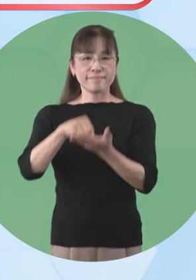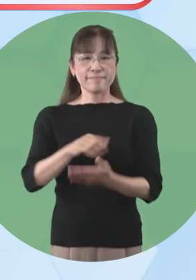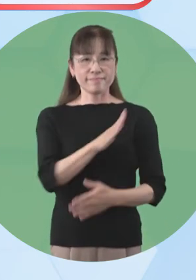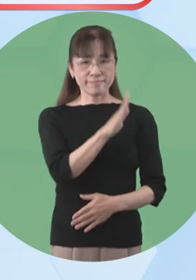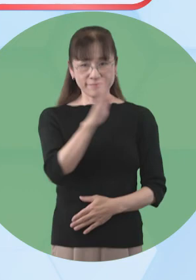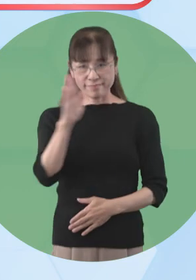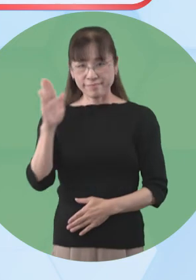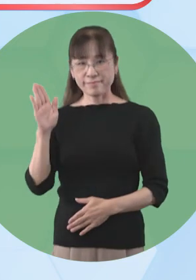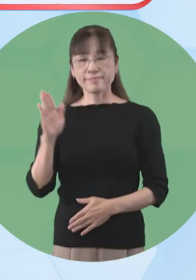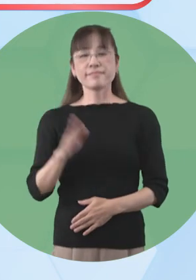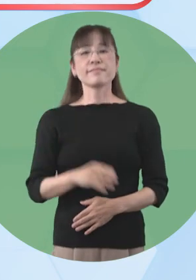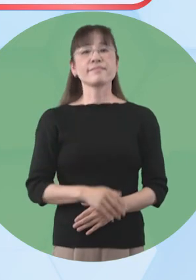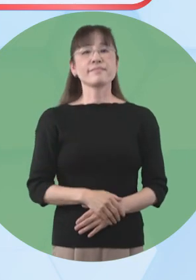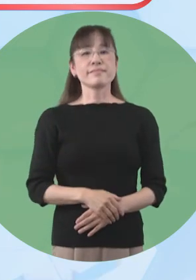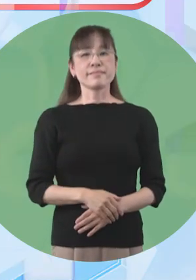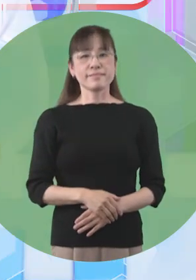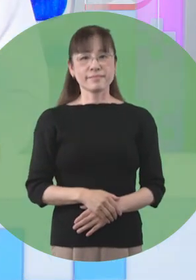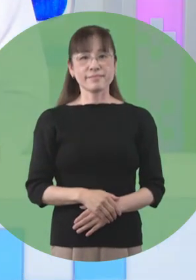ってるぞよ。